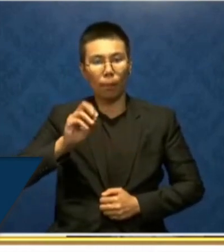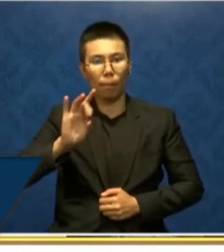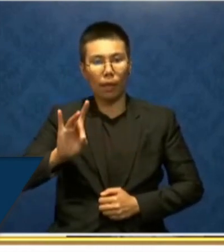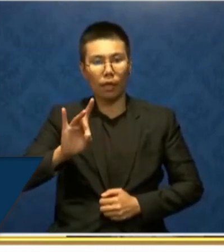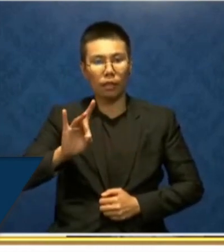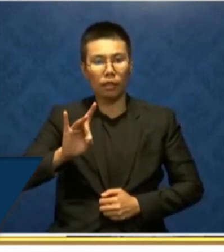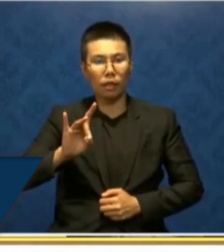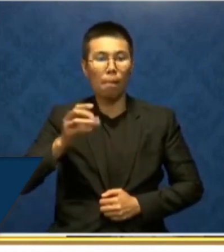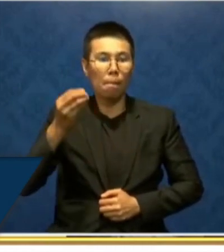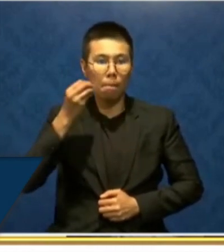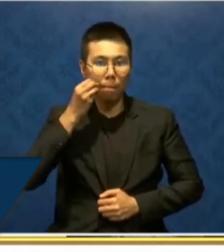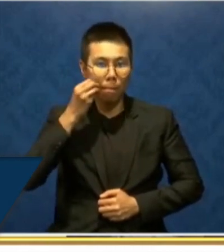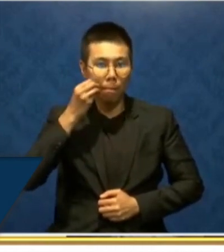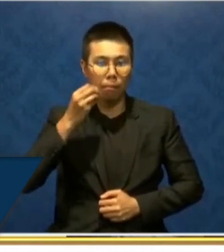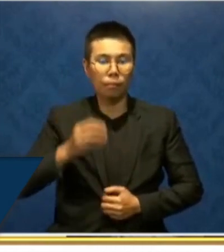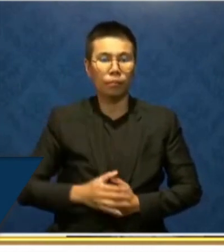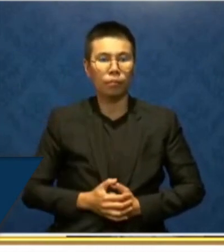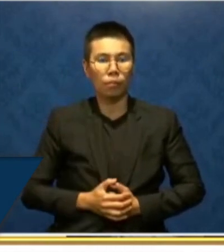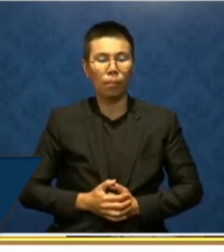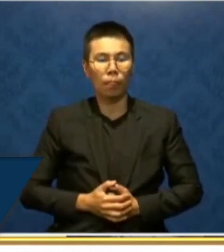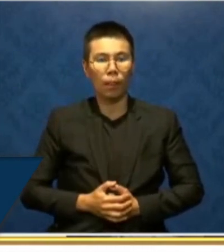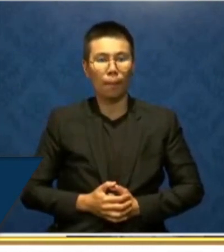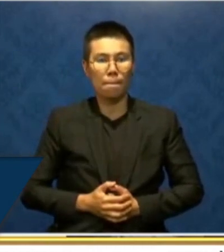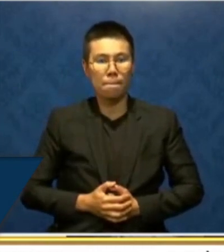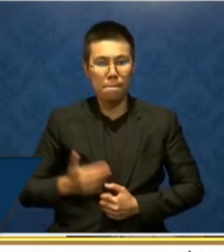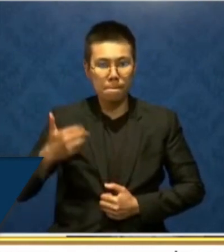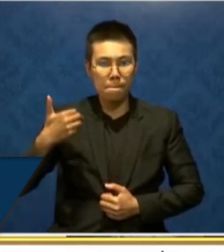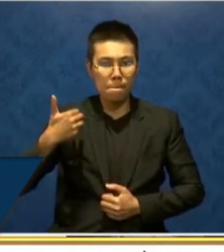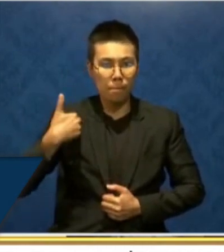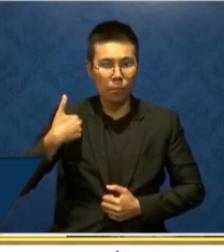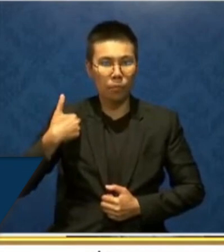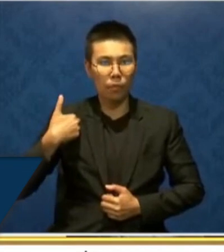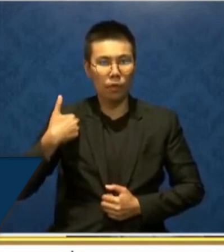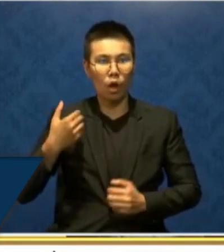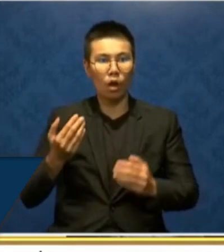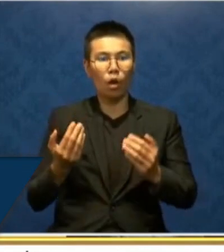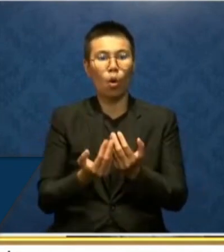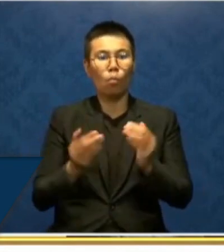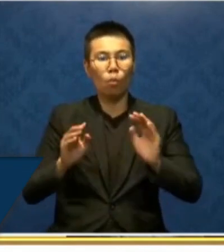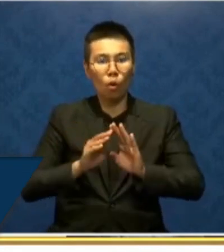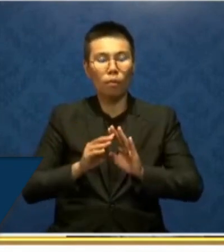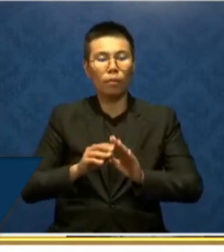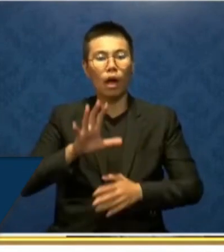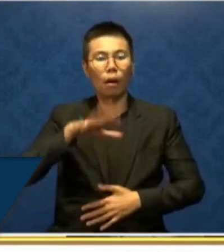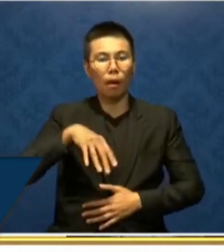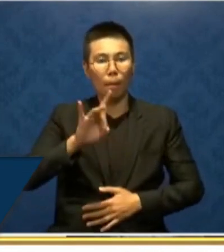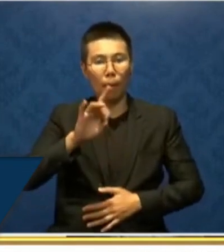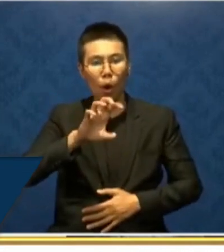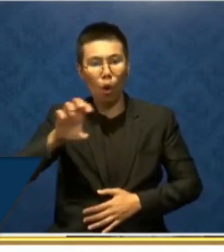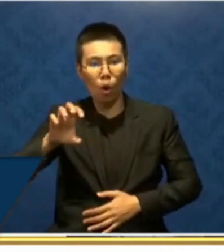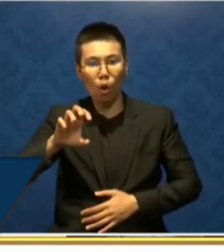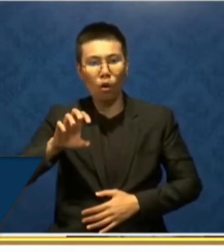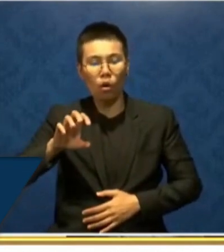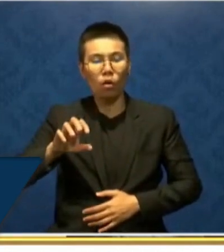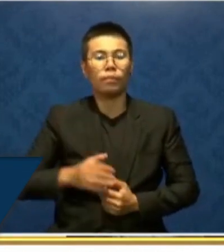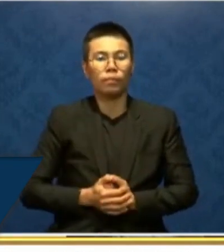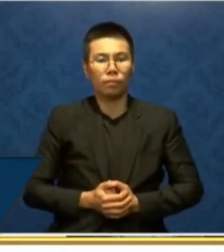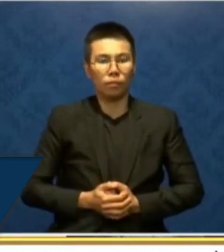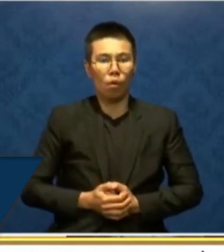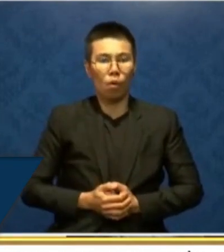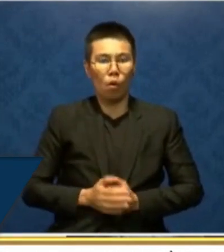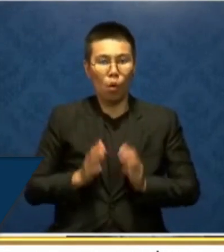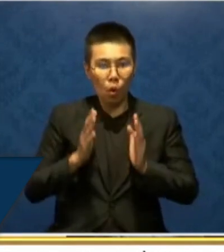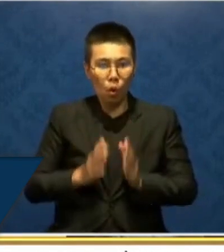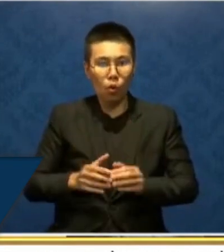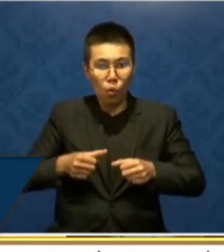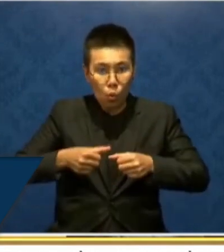4,398 หลังคาเรือนนะครับแล้วก็เป็นคิดเป็นครัวเรือนเนี่ยประมาณ 5,876 ครัวเรือนนะครับผู้อาศัย